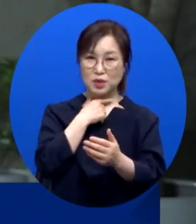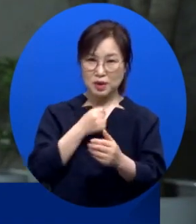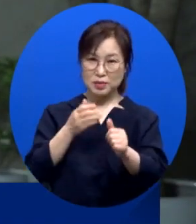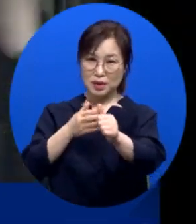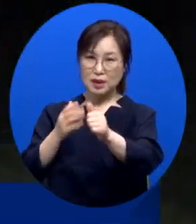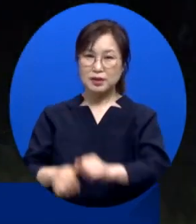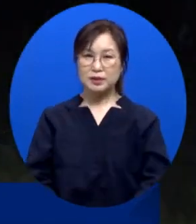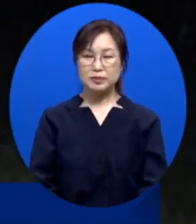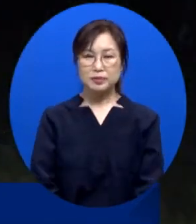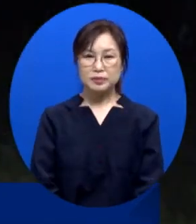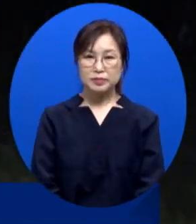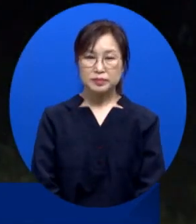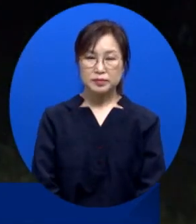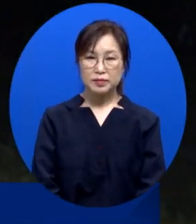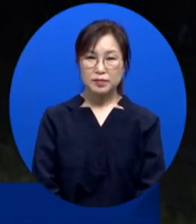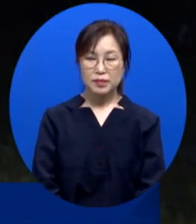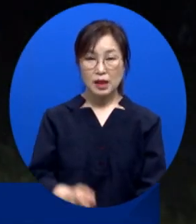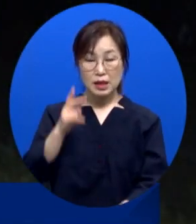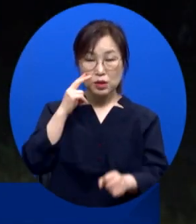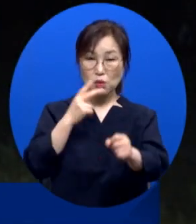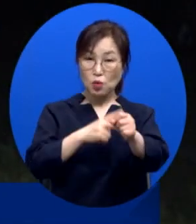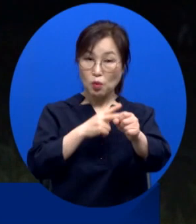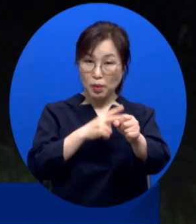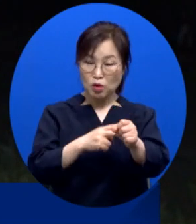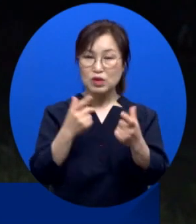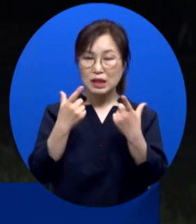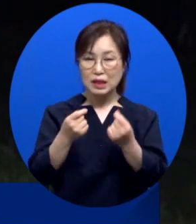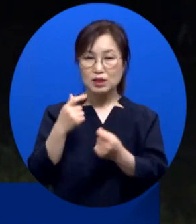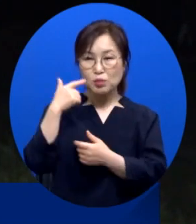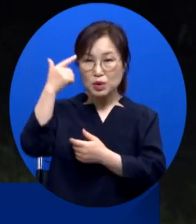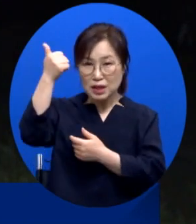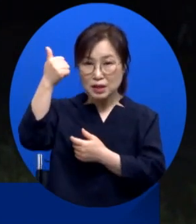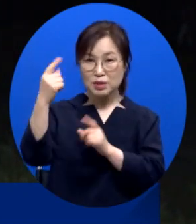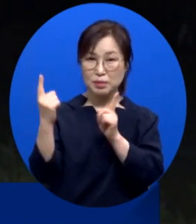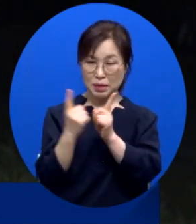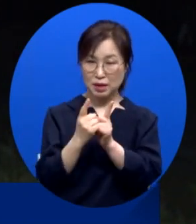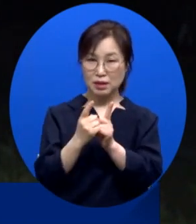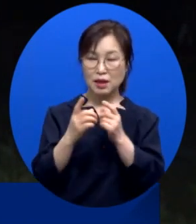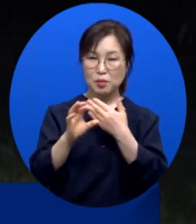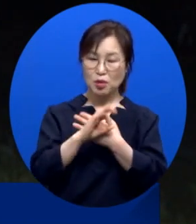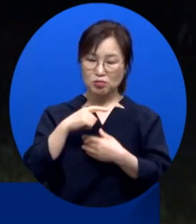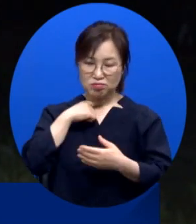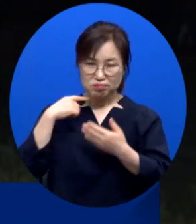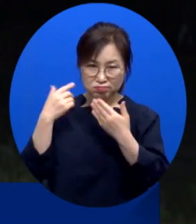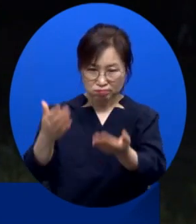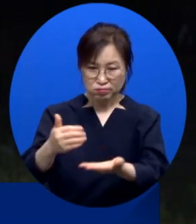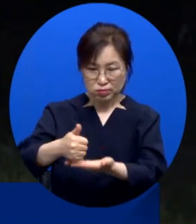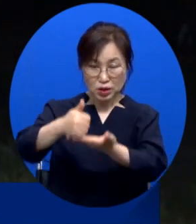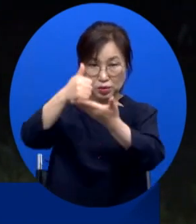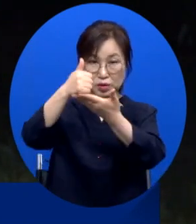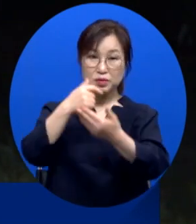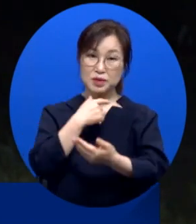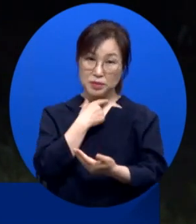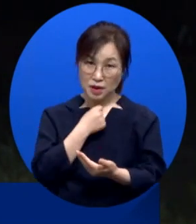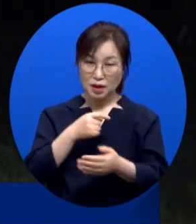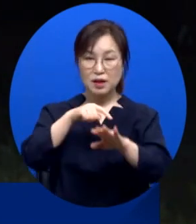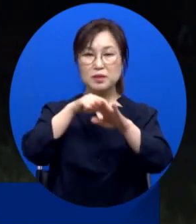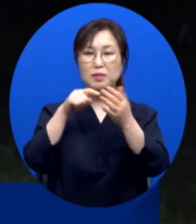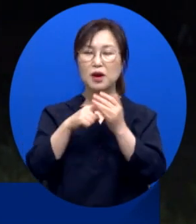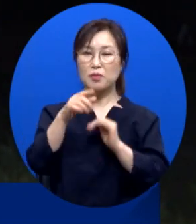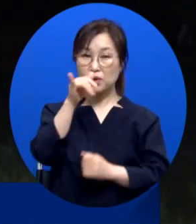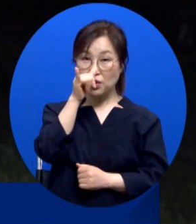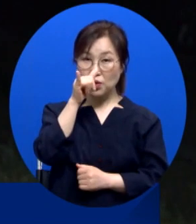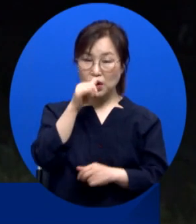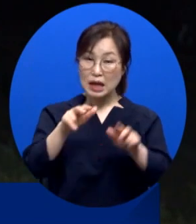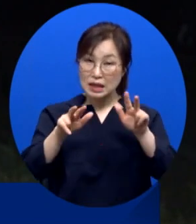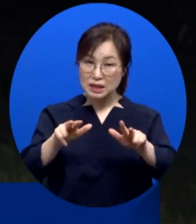있습니다. 정말 사도 바울 같은 그런 목사님을 만나면 나도 헌신을 다해서 정말 그 주의 정을 섬기고 싶다라는 그 마음이 있었는데